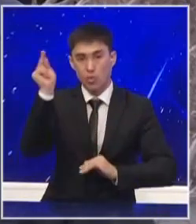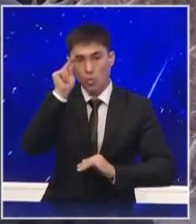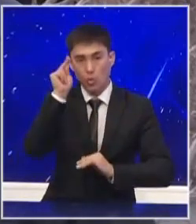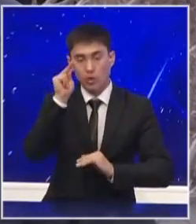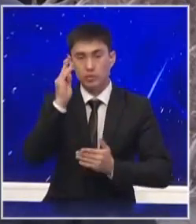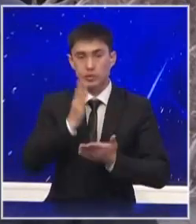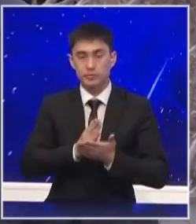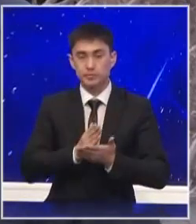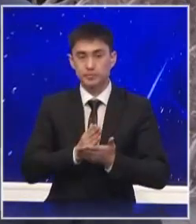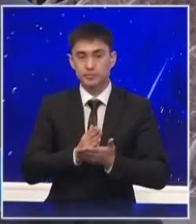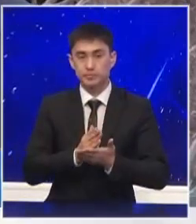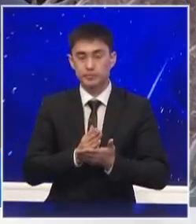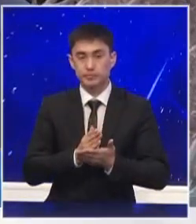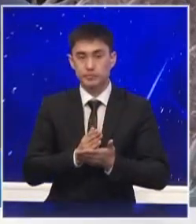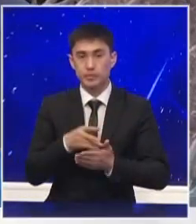несі бар.